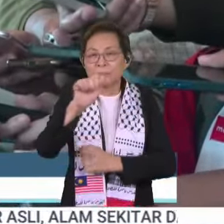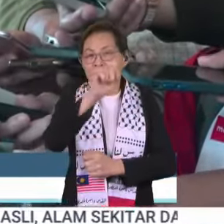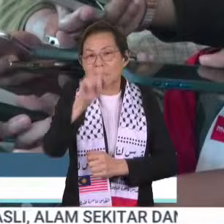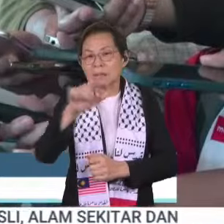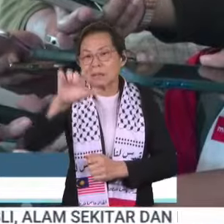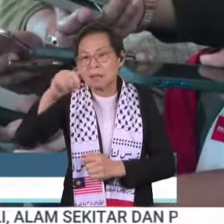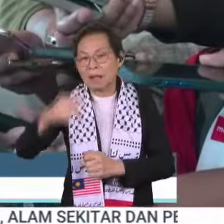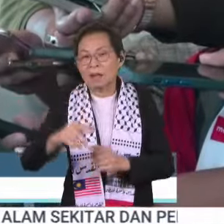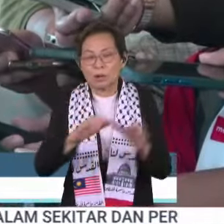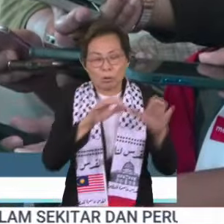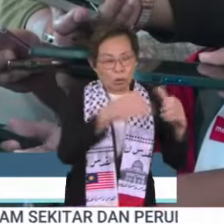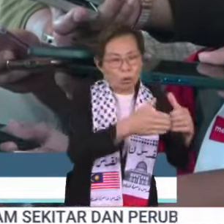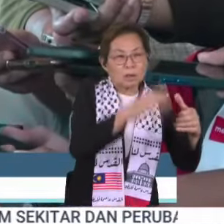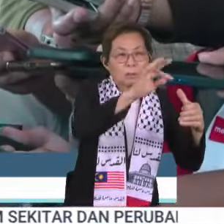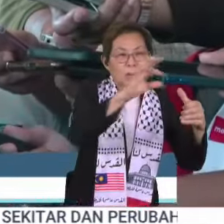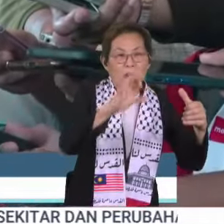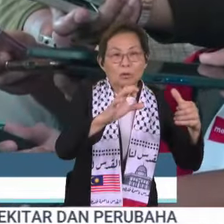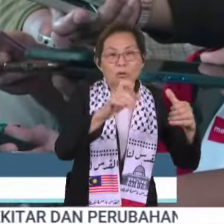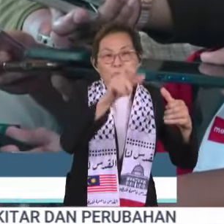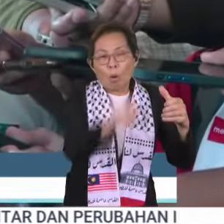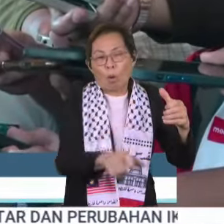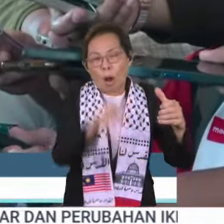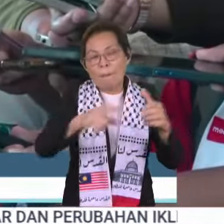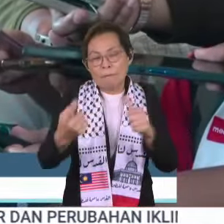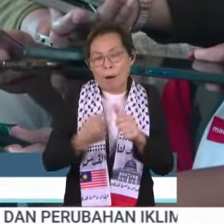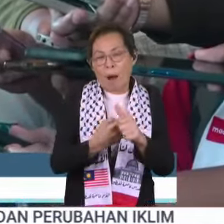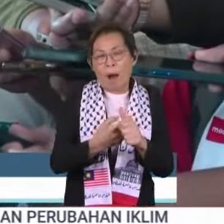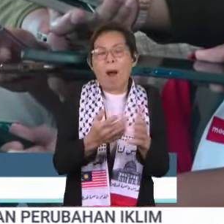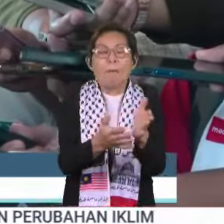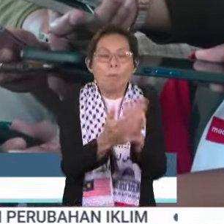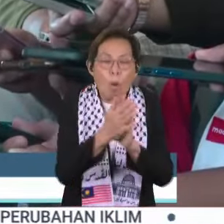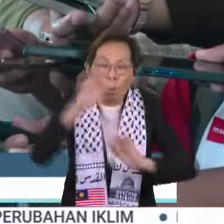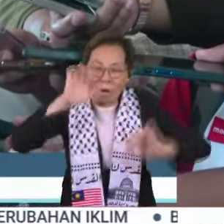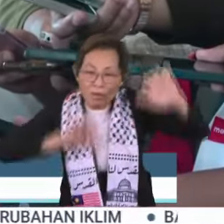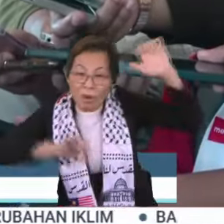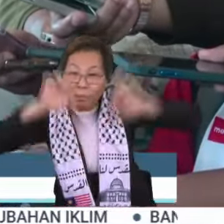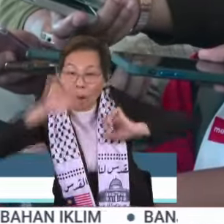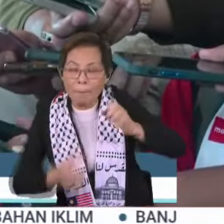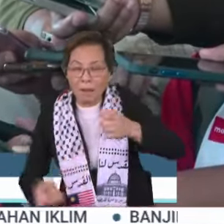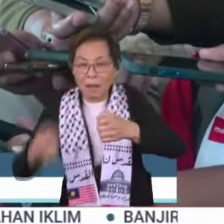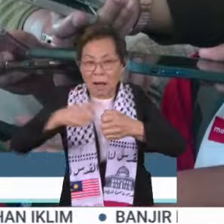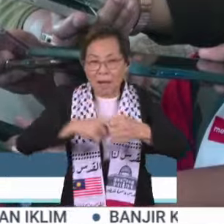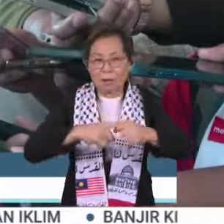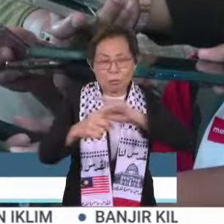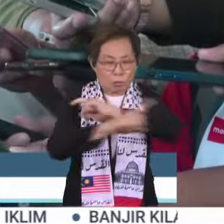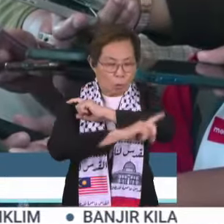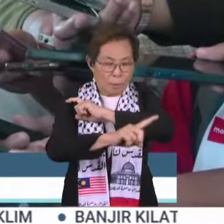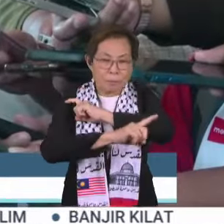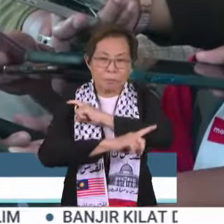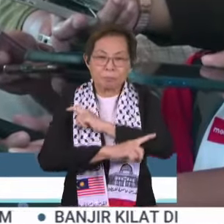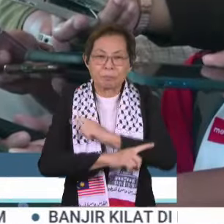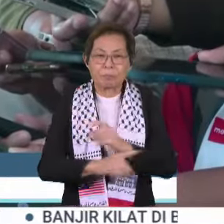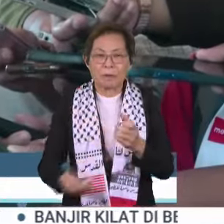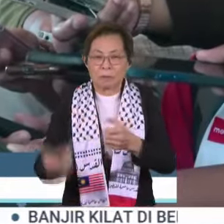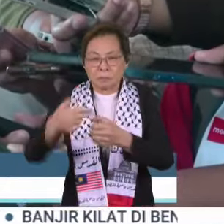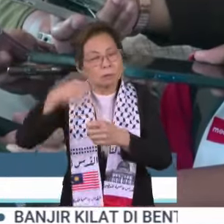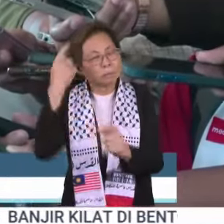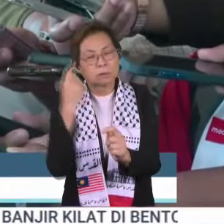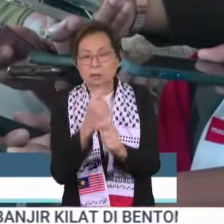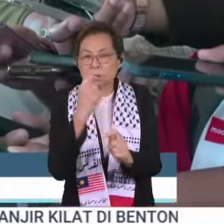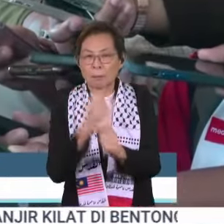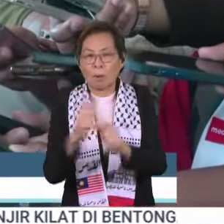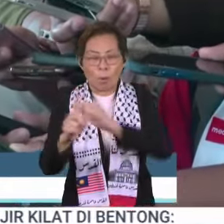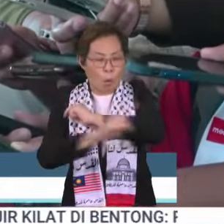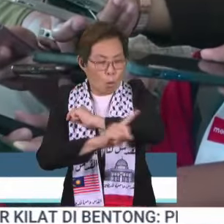dalam kumpulan 900 yang pertama yang memohon semakan berkait dengan hukuman sabitan kekal